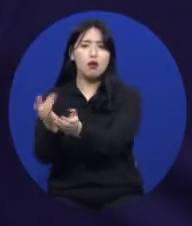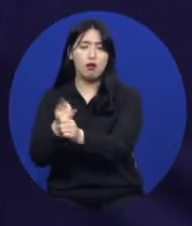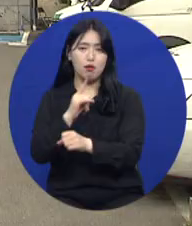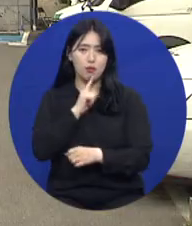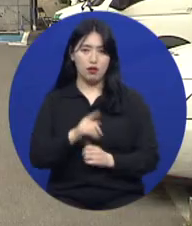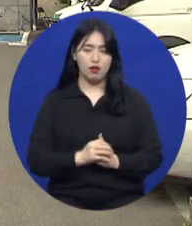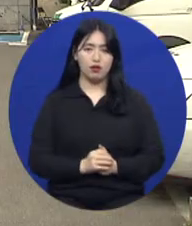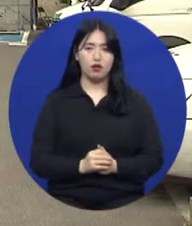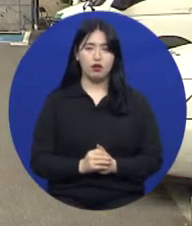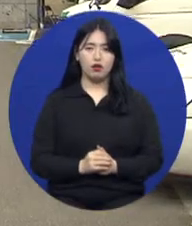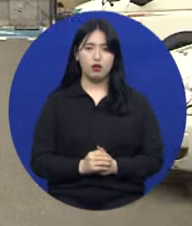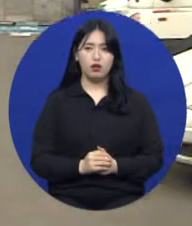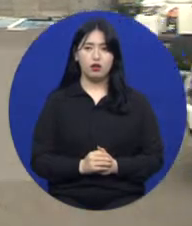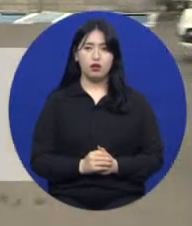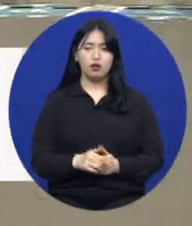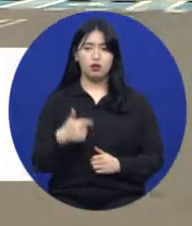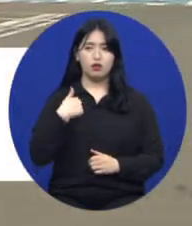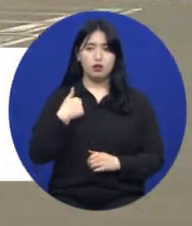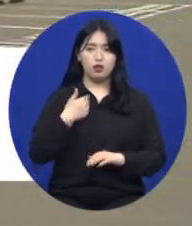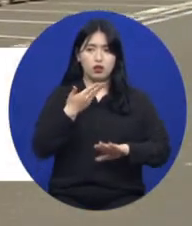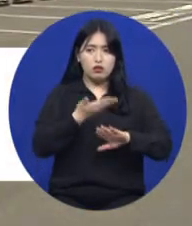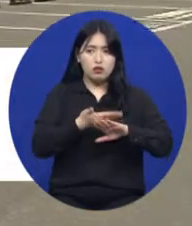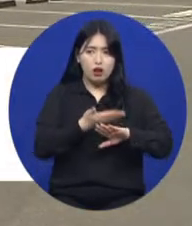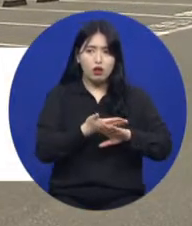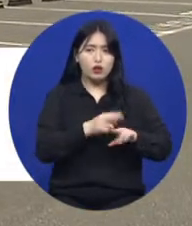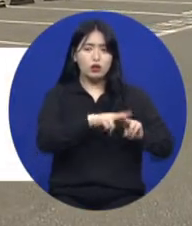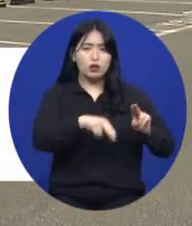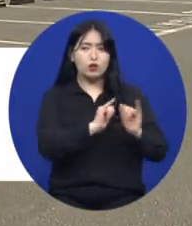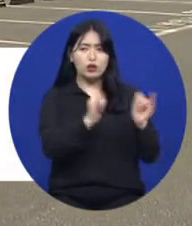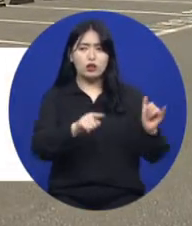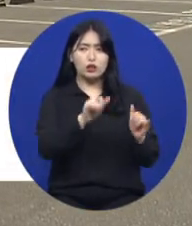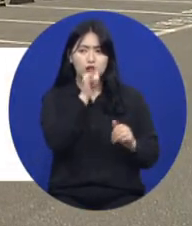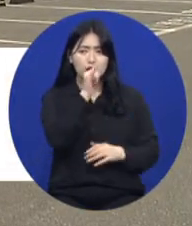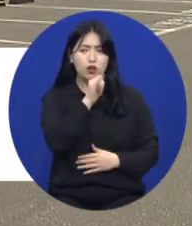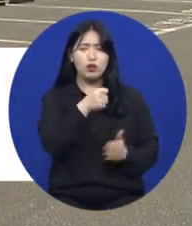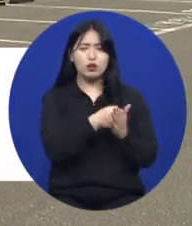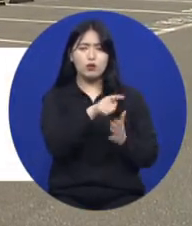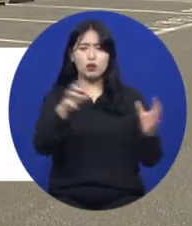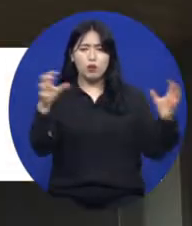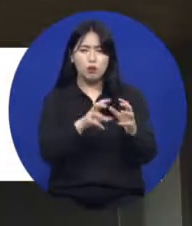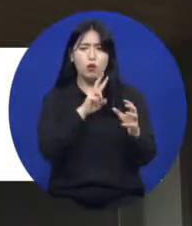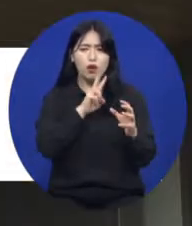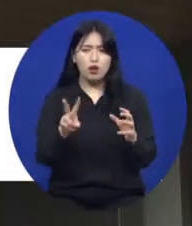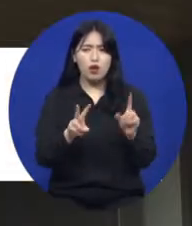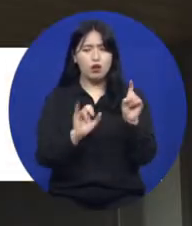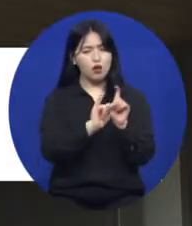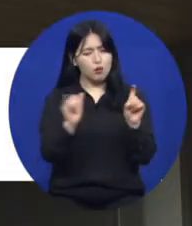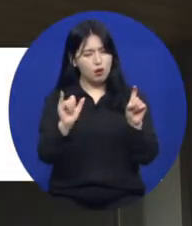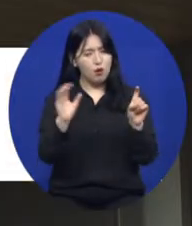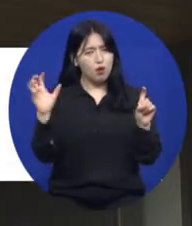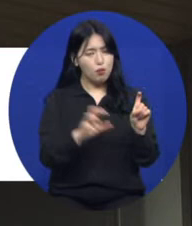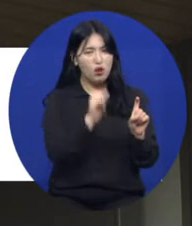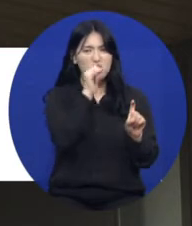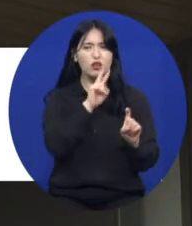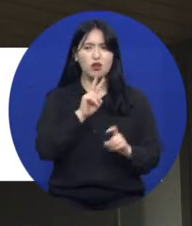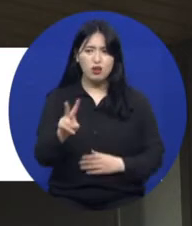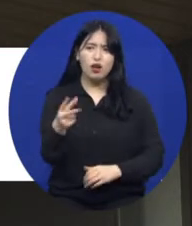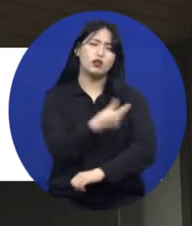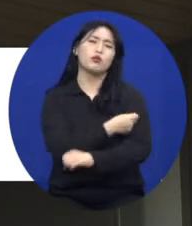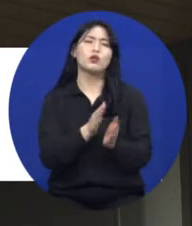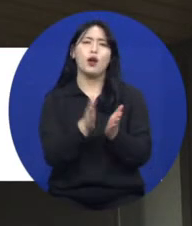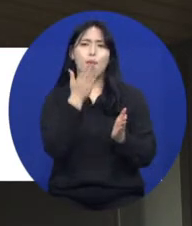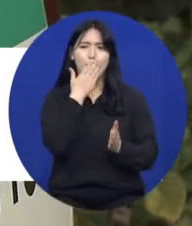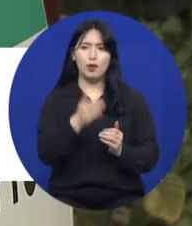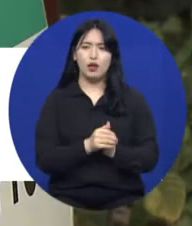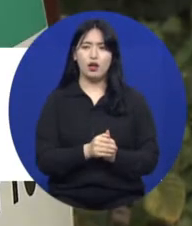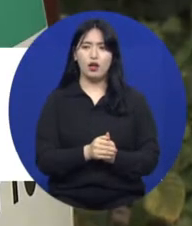것입니다. 저희가 다른 폐소자들도 좀 있어가지고 그분들이 조금 모여야 하니까 10명이 모아줘야지만 접종이